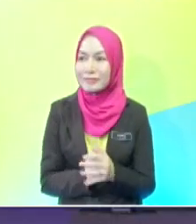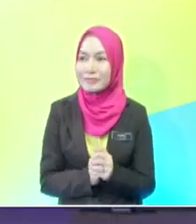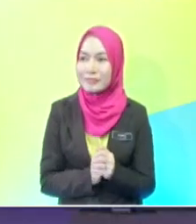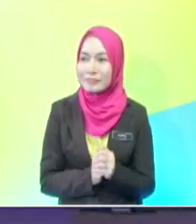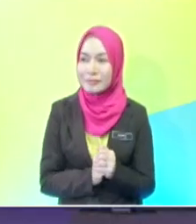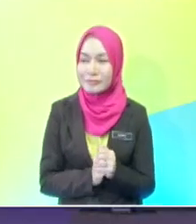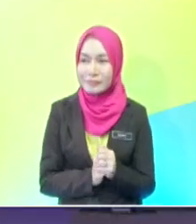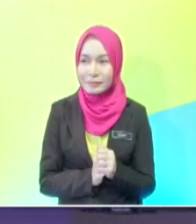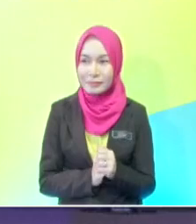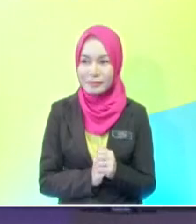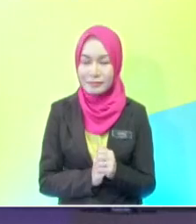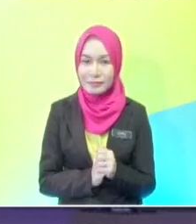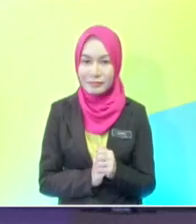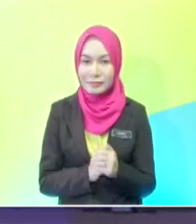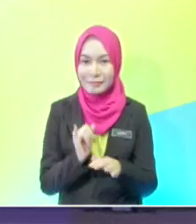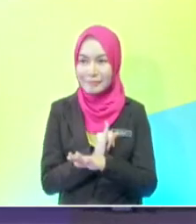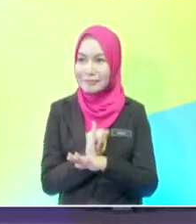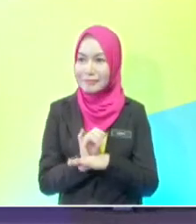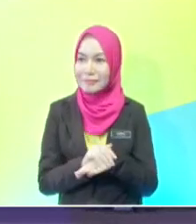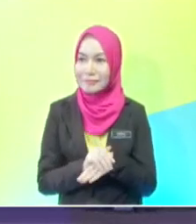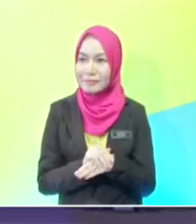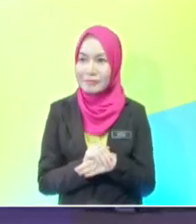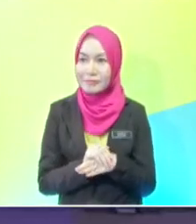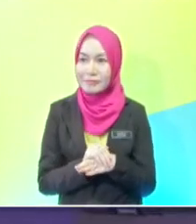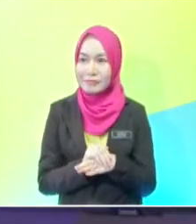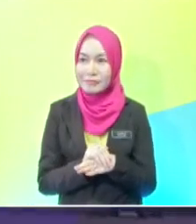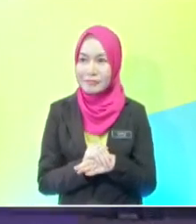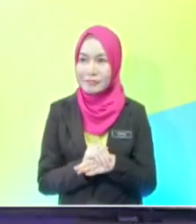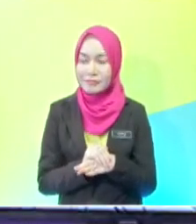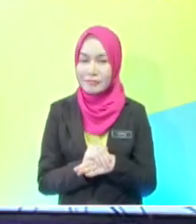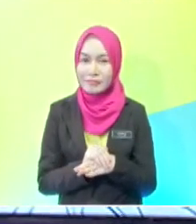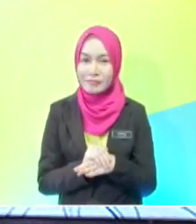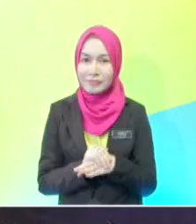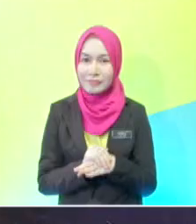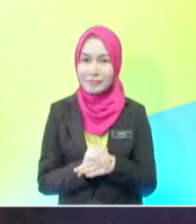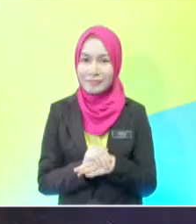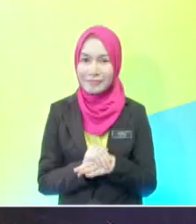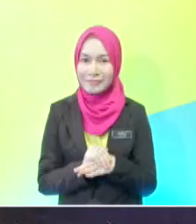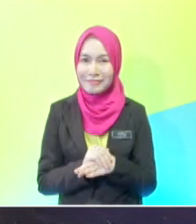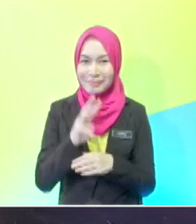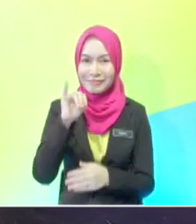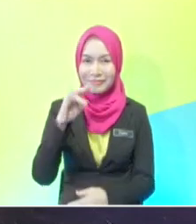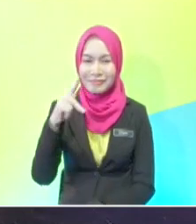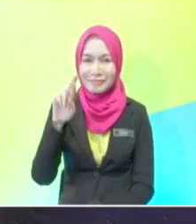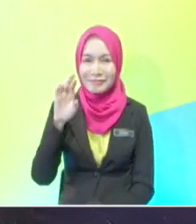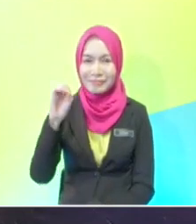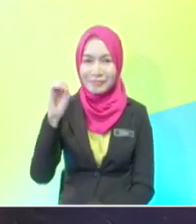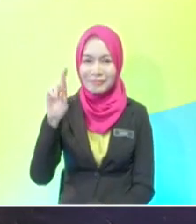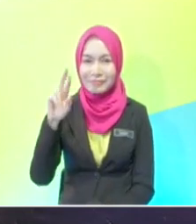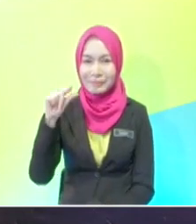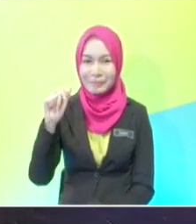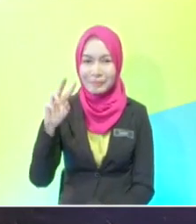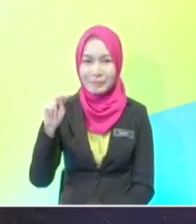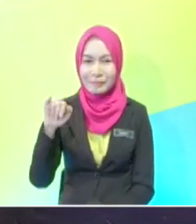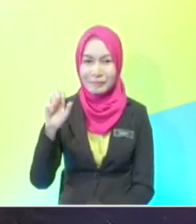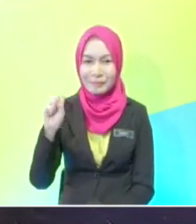eh industri berasaskan mikroorganisme betul oke dan yang terakhir